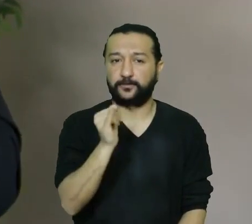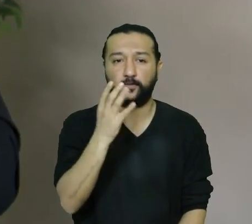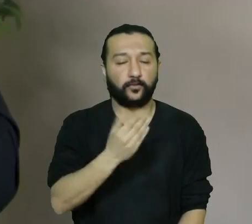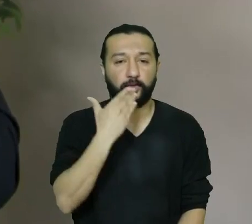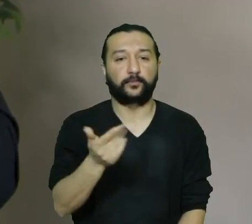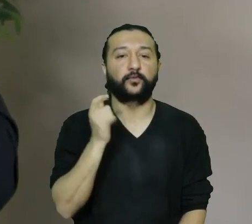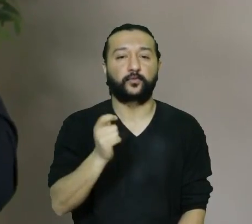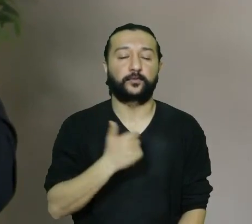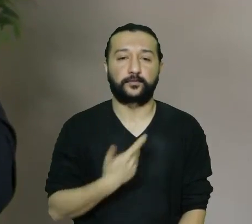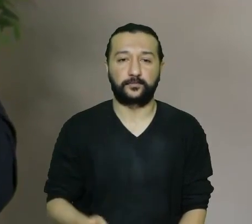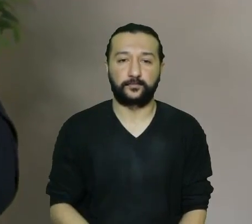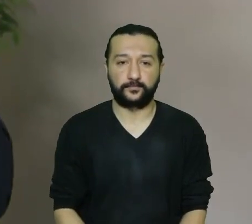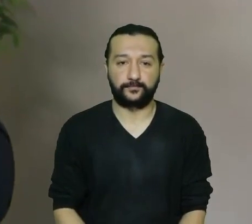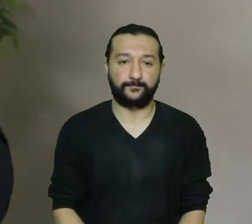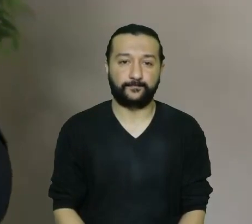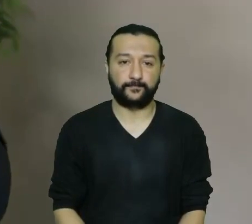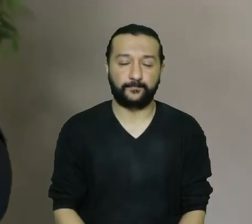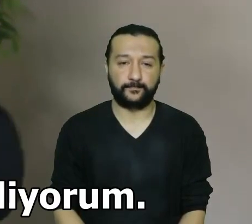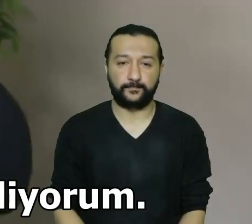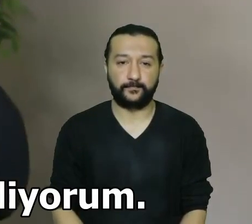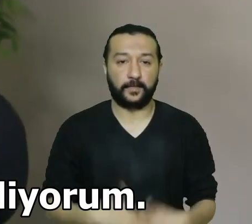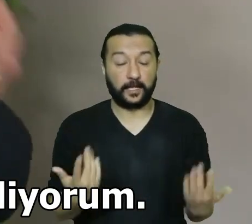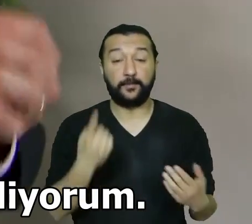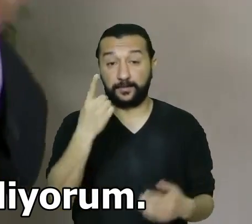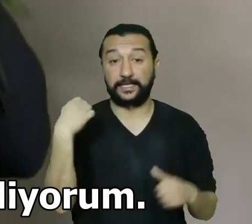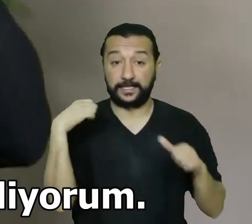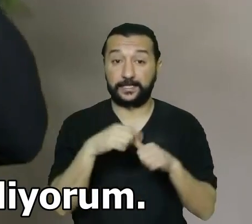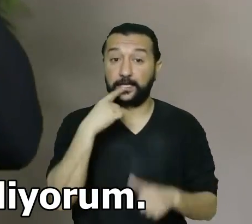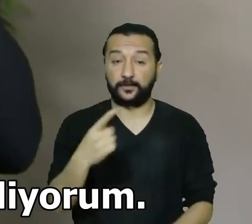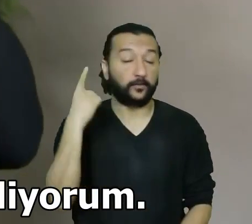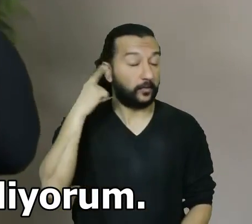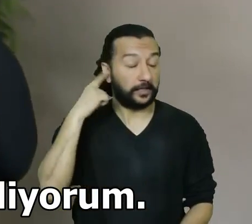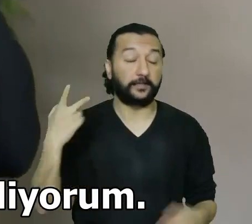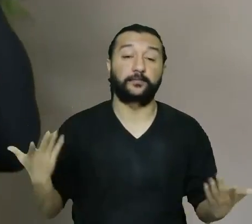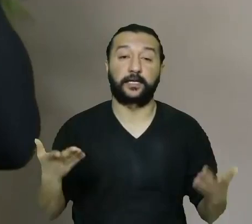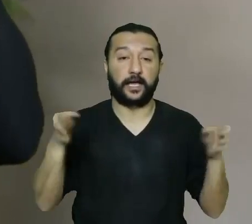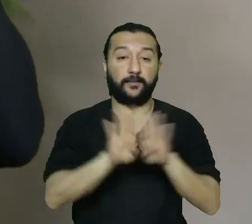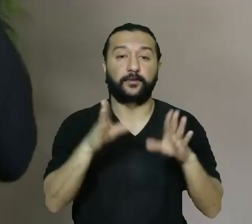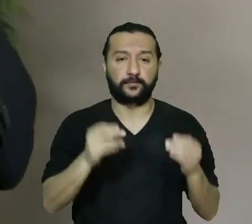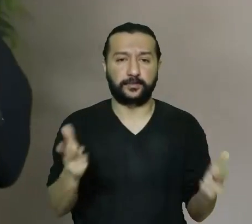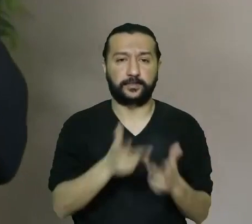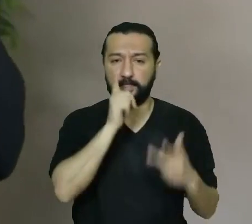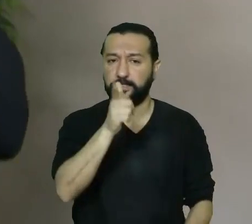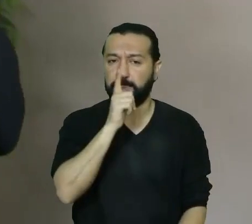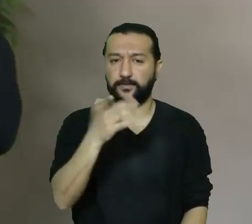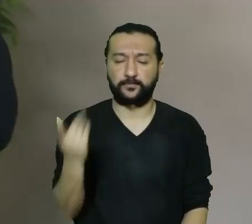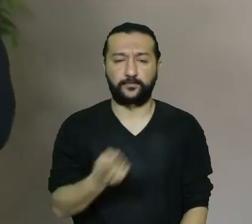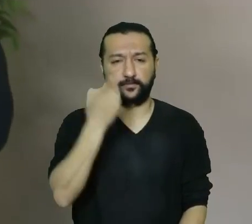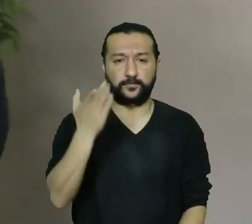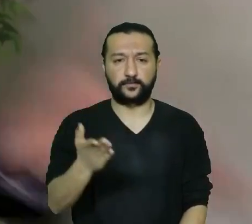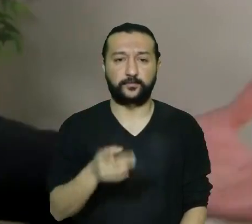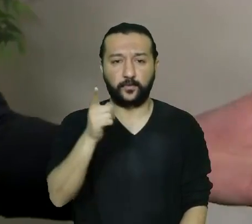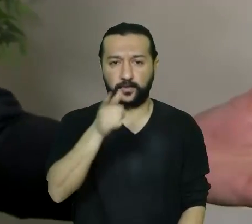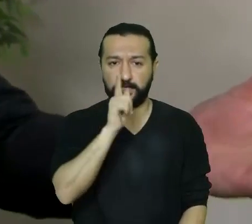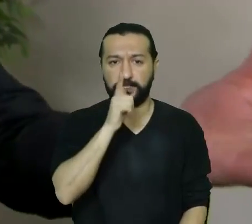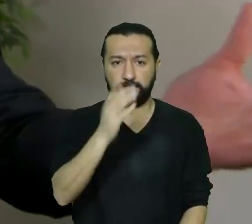olduğunu? Ama bir kez daha söyleseydi kulaklarımı kesecektim, yemin ediyorum. Bu nasıl bir ses?